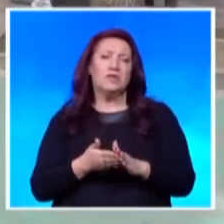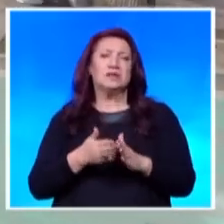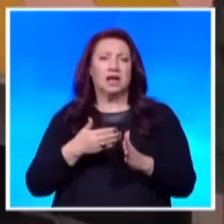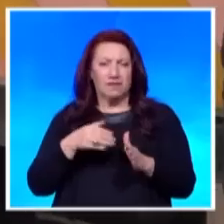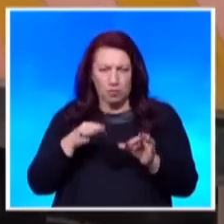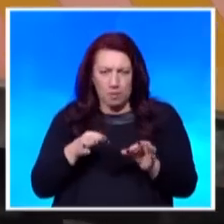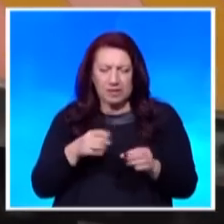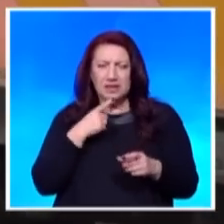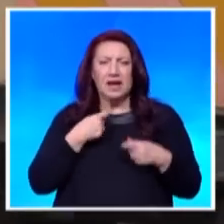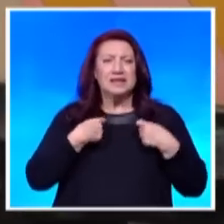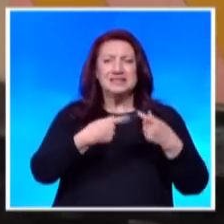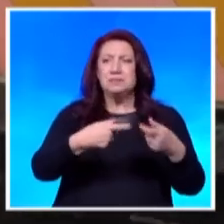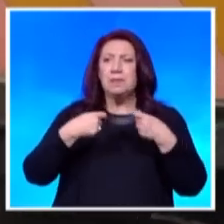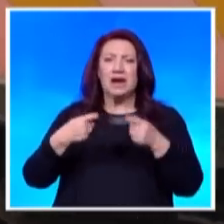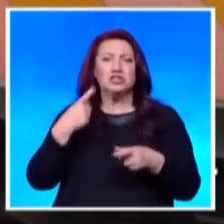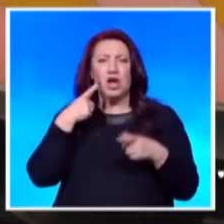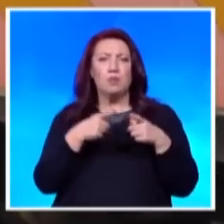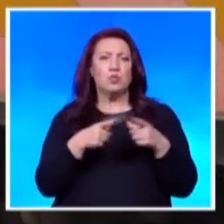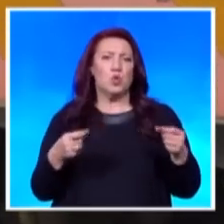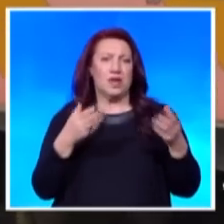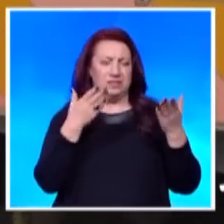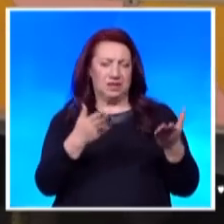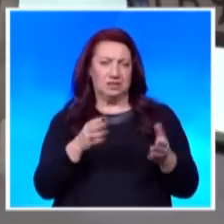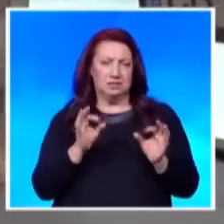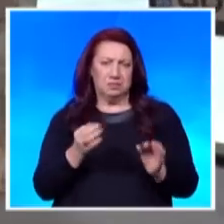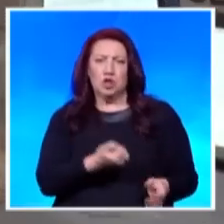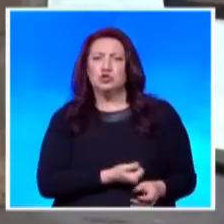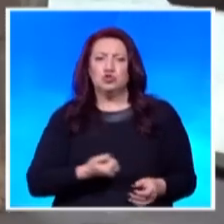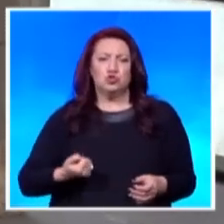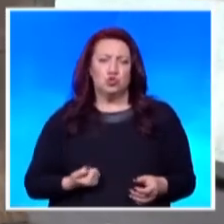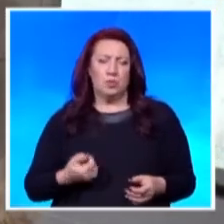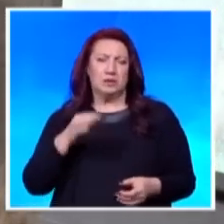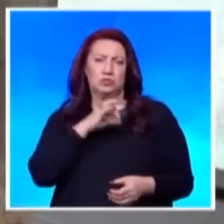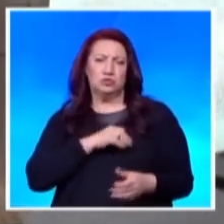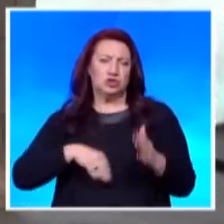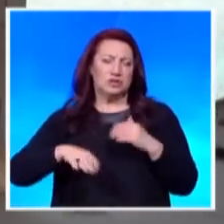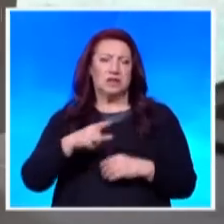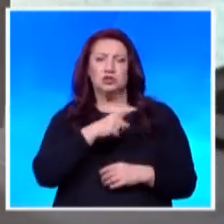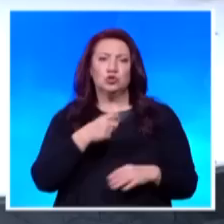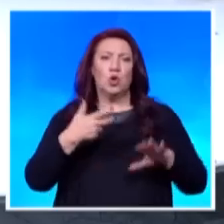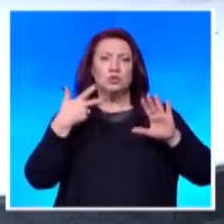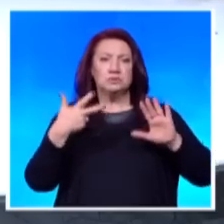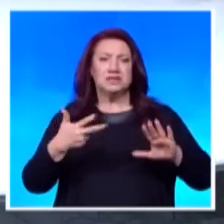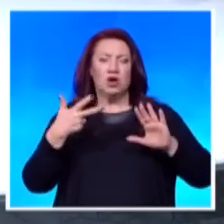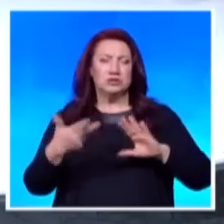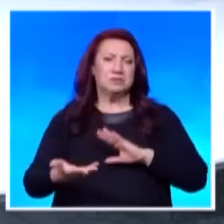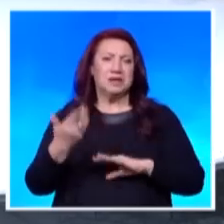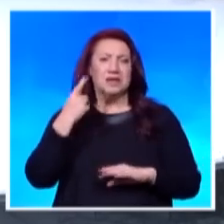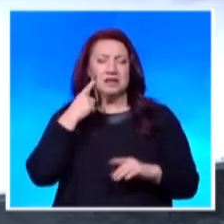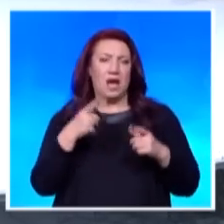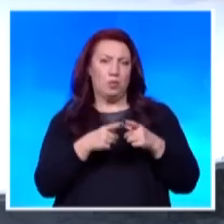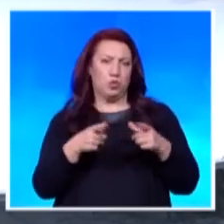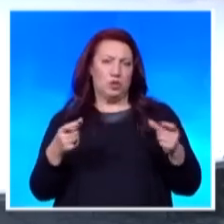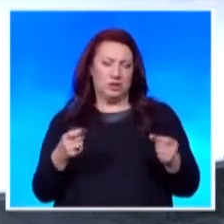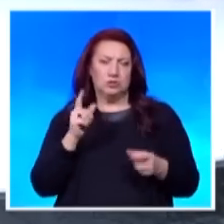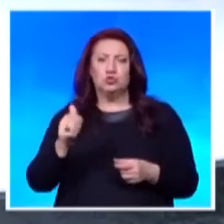страната. В Шумен днес пристигнаха над 188 000 бюлетини, които ще се пазят под охрана